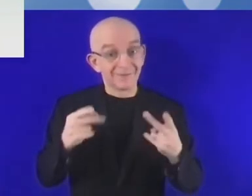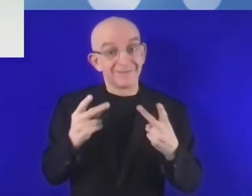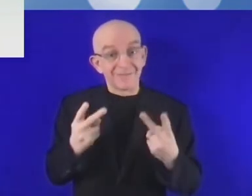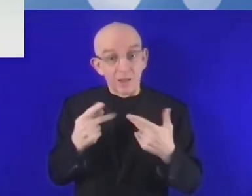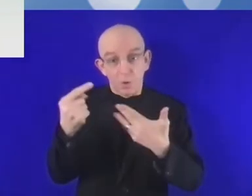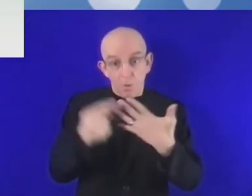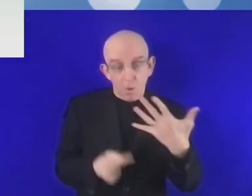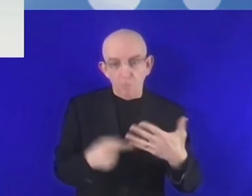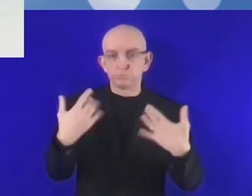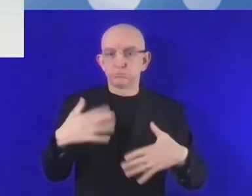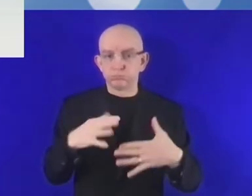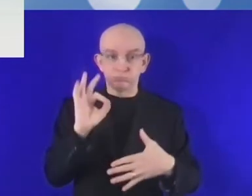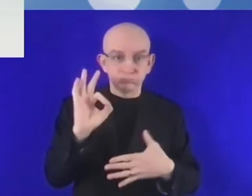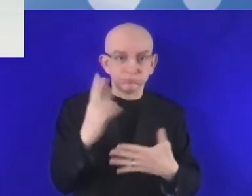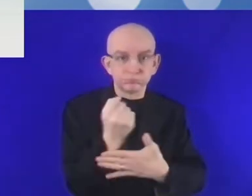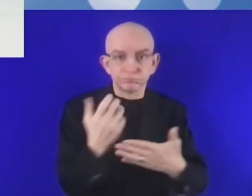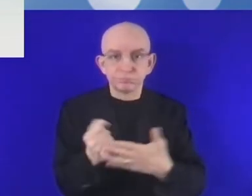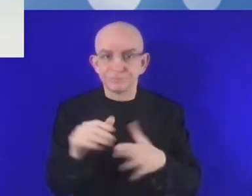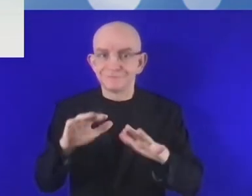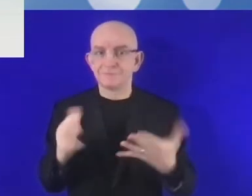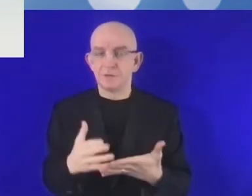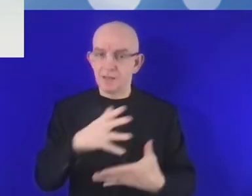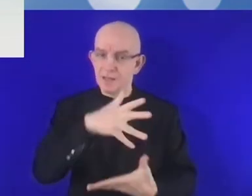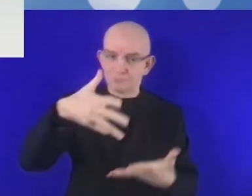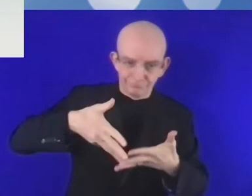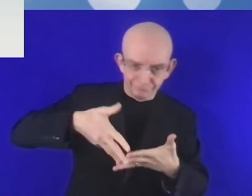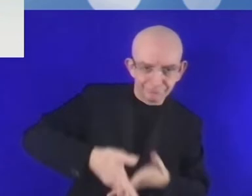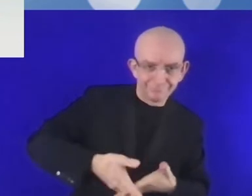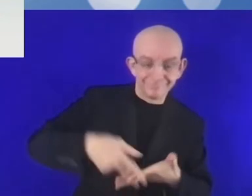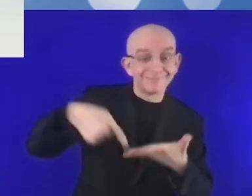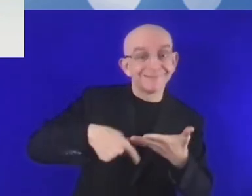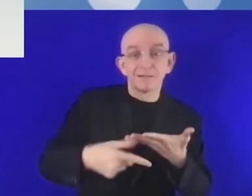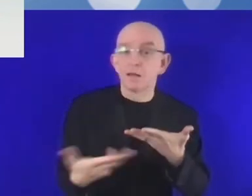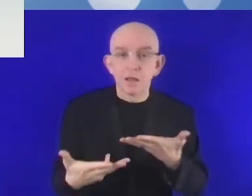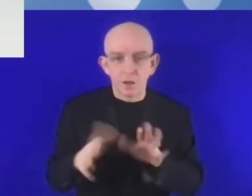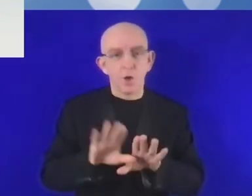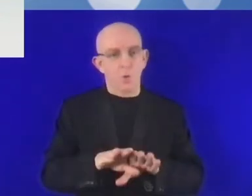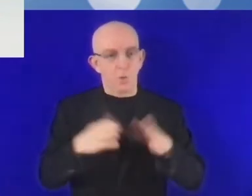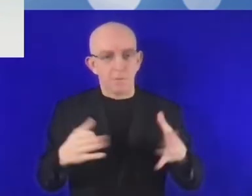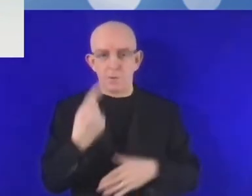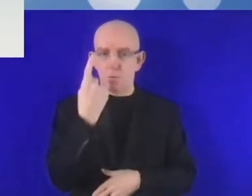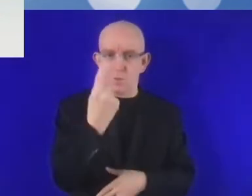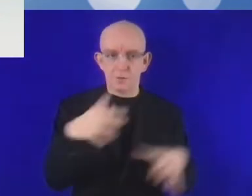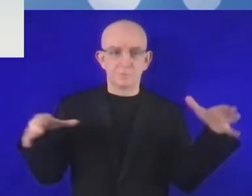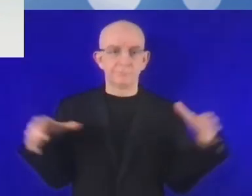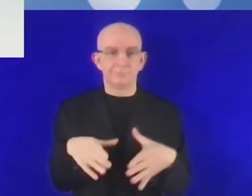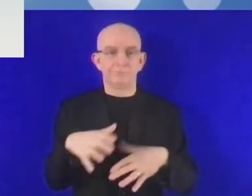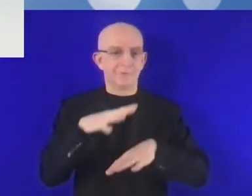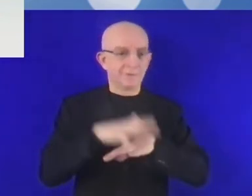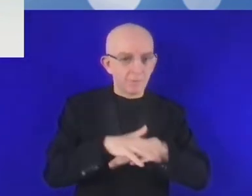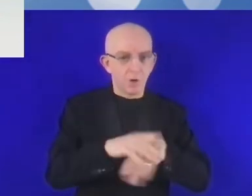فلنتذكر أن عملية استخدام الإنترنت هي متجذرة في شبكة